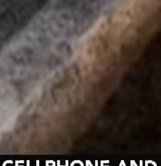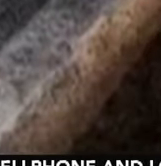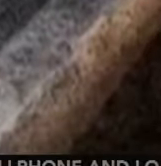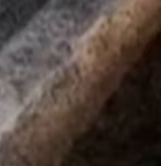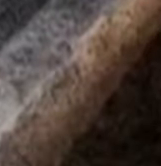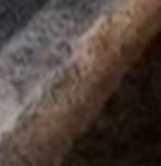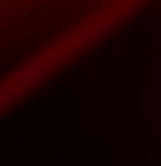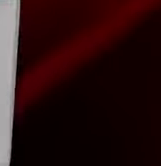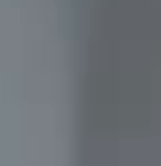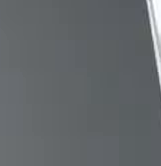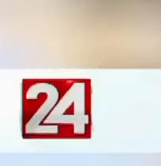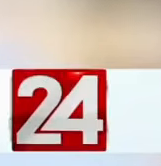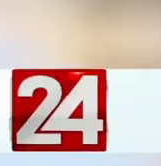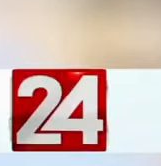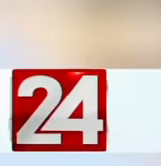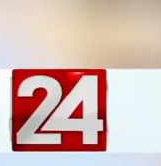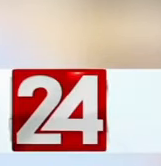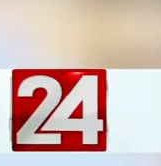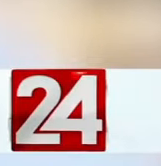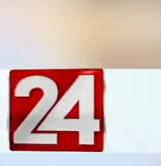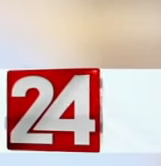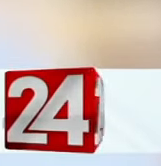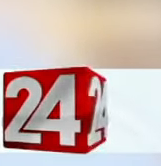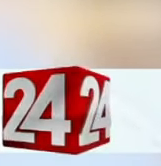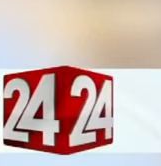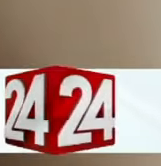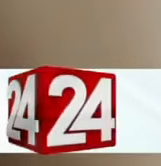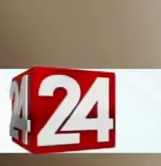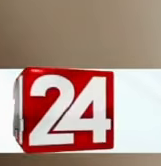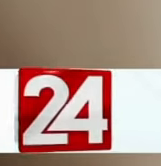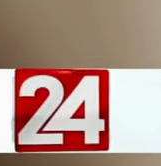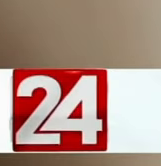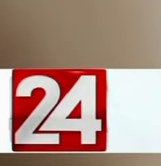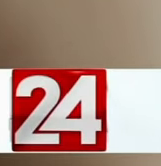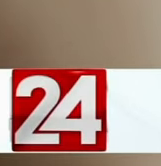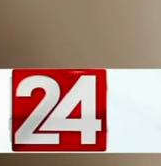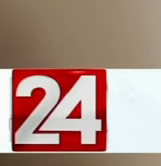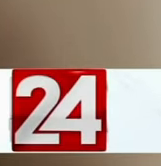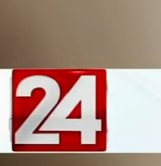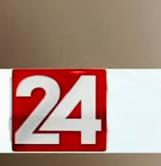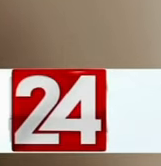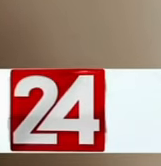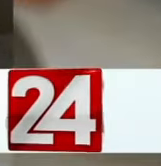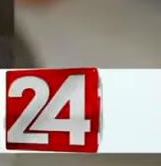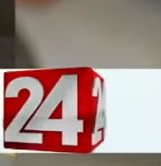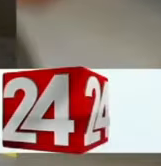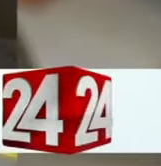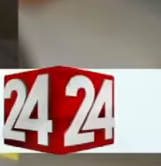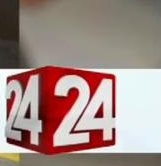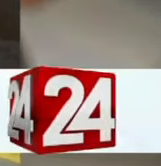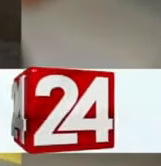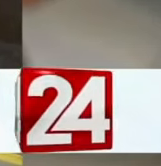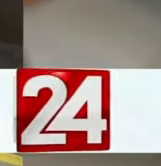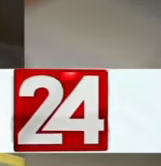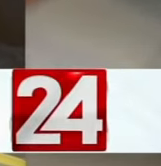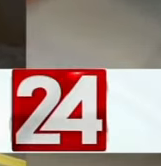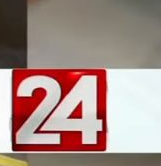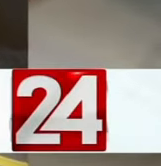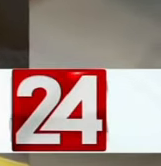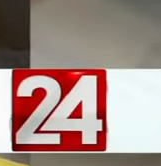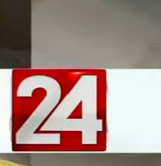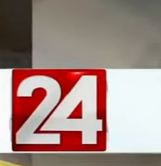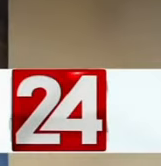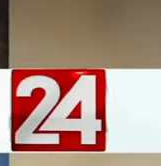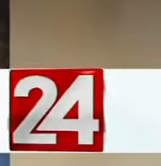oras. At tutukan, exclusive! Lalaki natagpo ang patay at